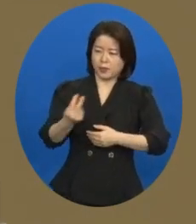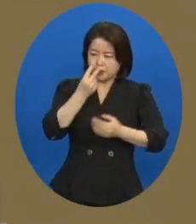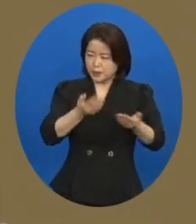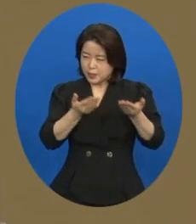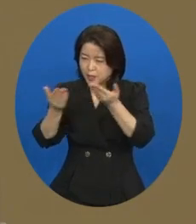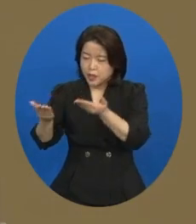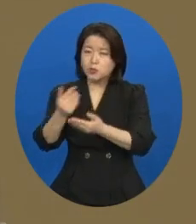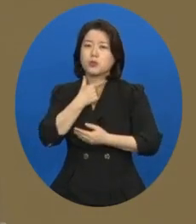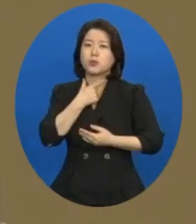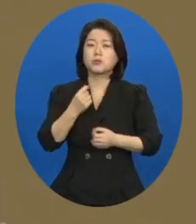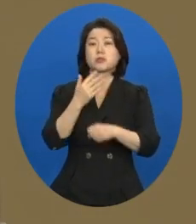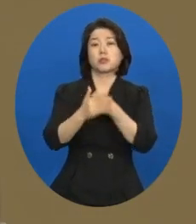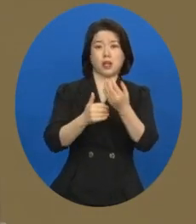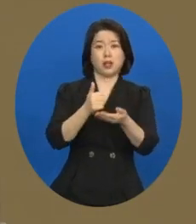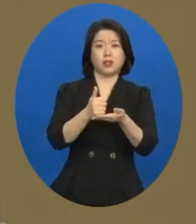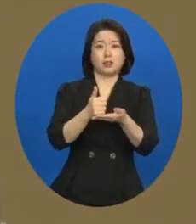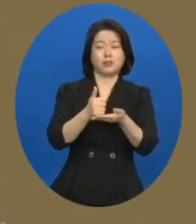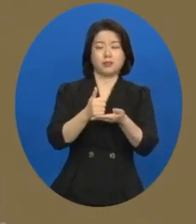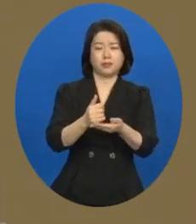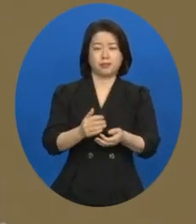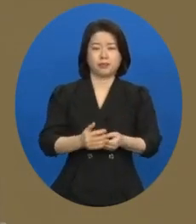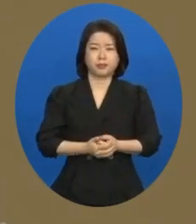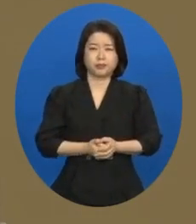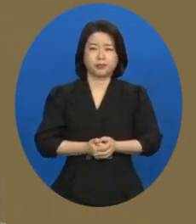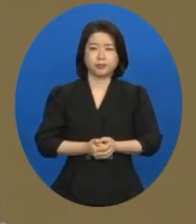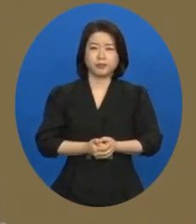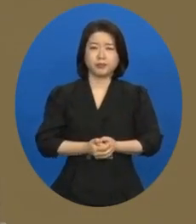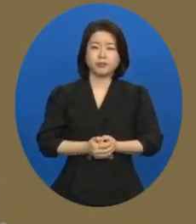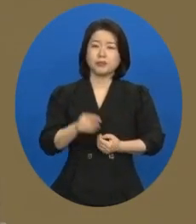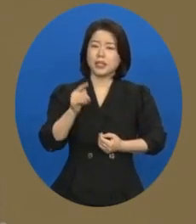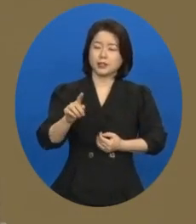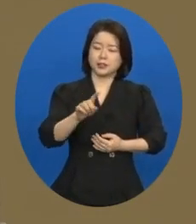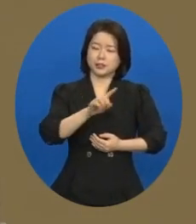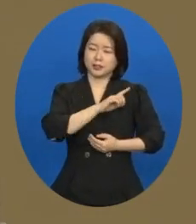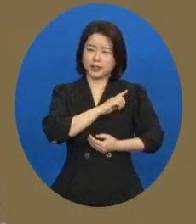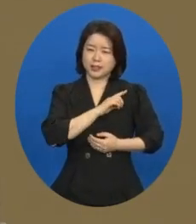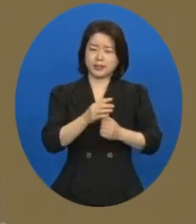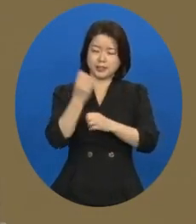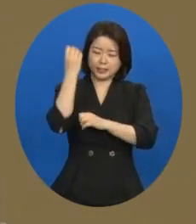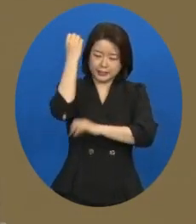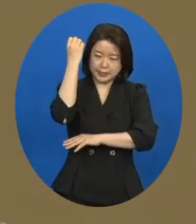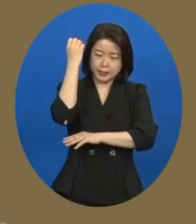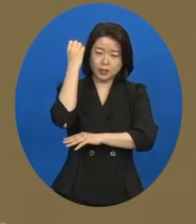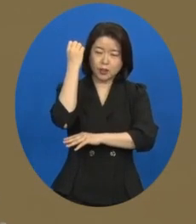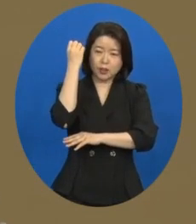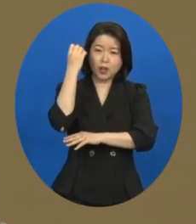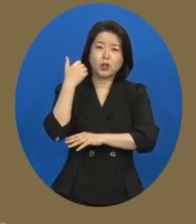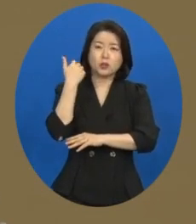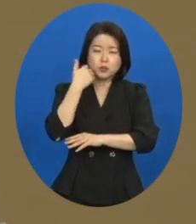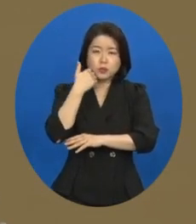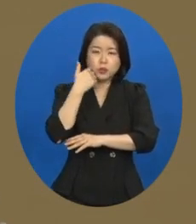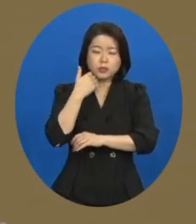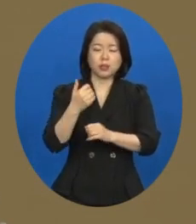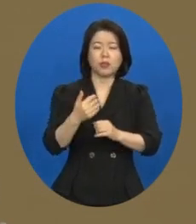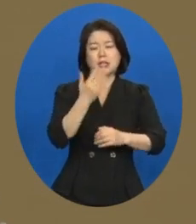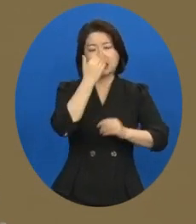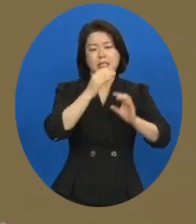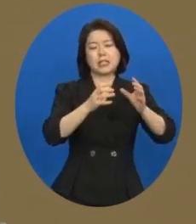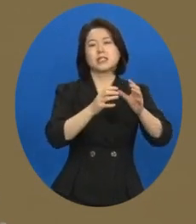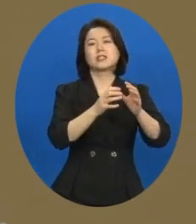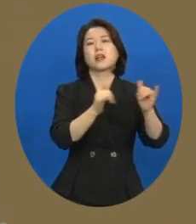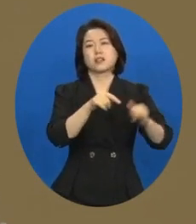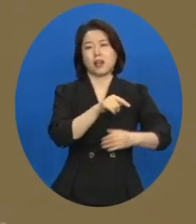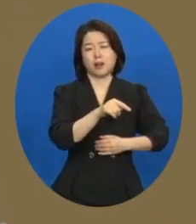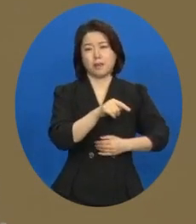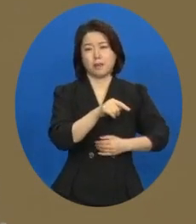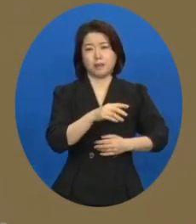살려주려고 하시는 하나님이십니다. 그 가장 전형적인 대상이 이스라엘 백성이었습니다.